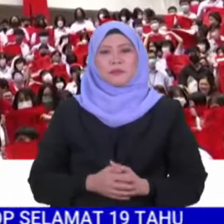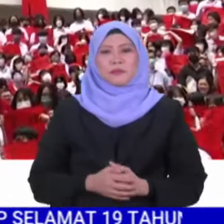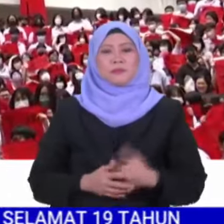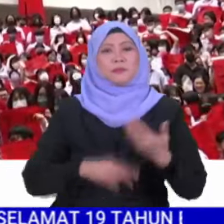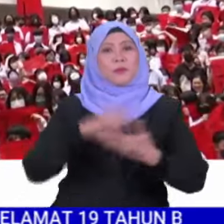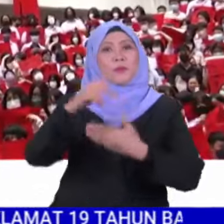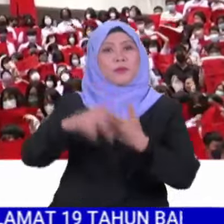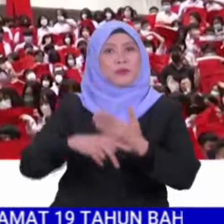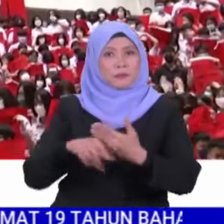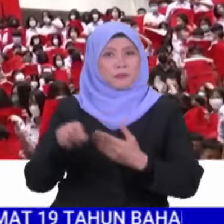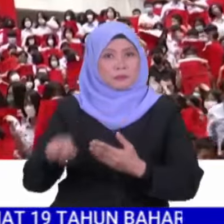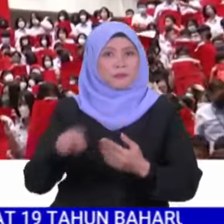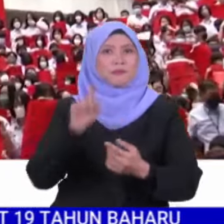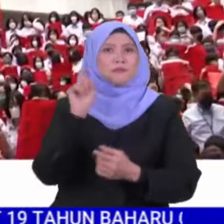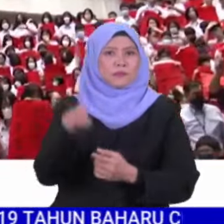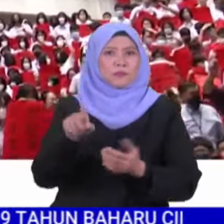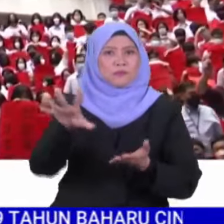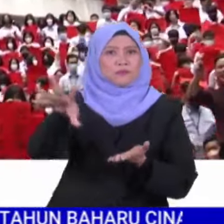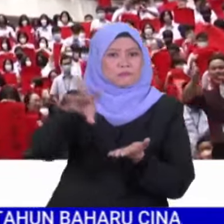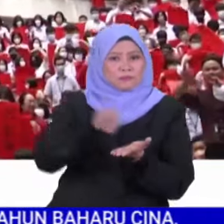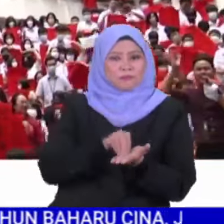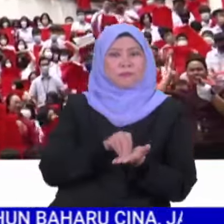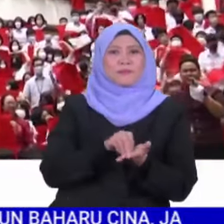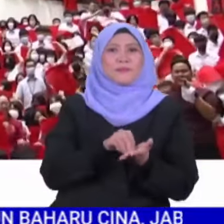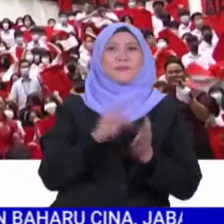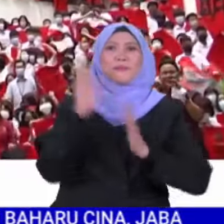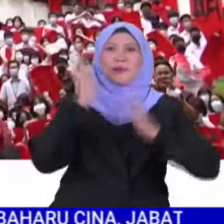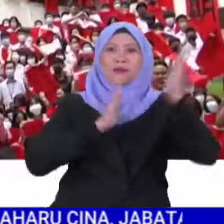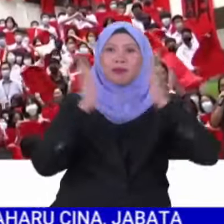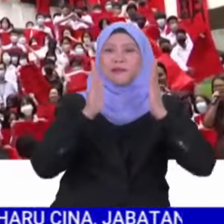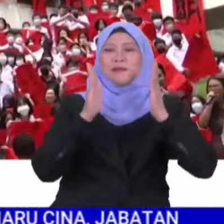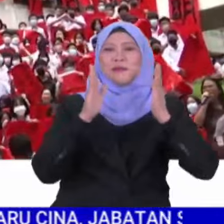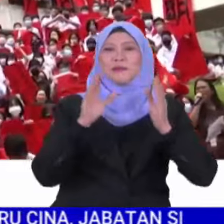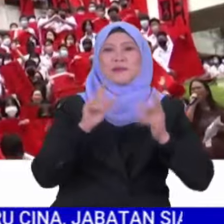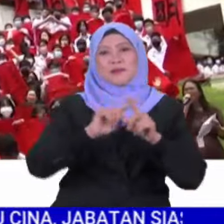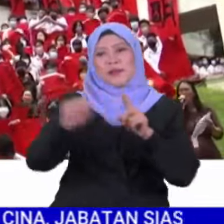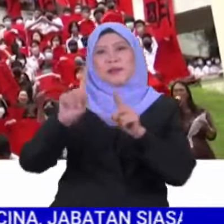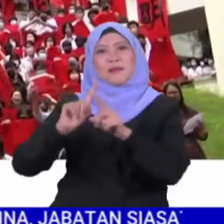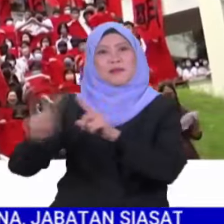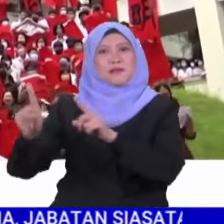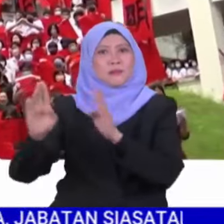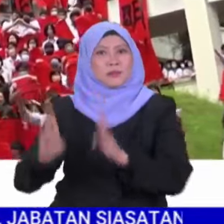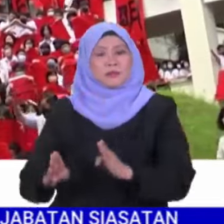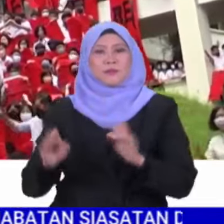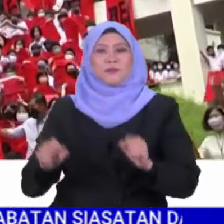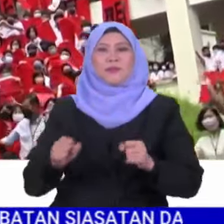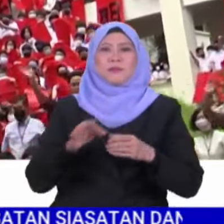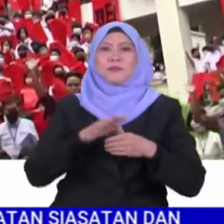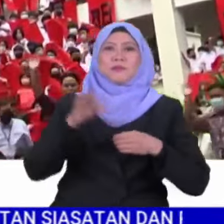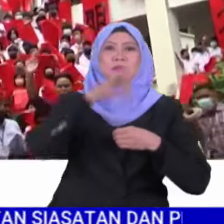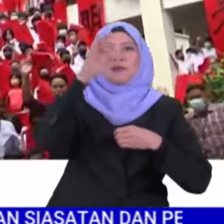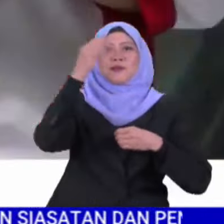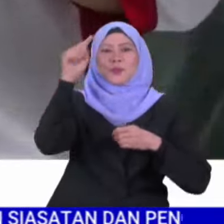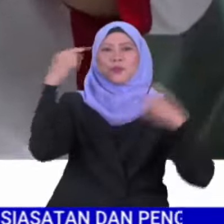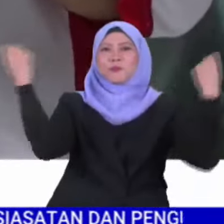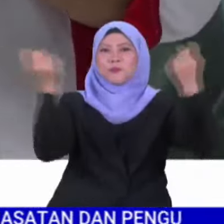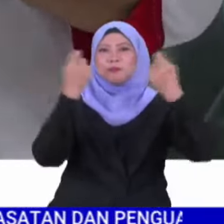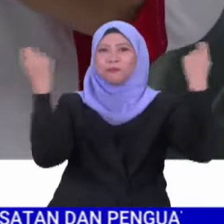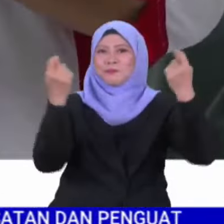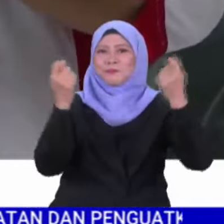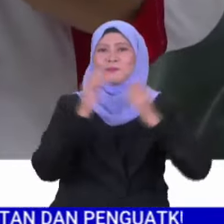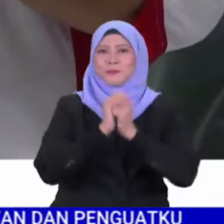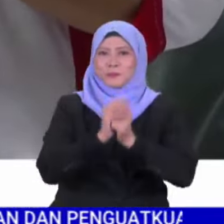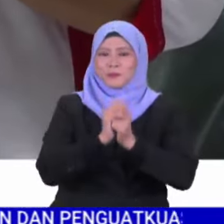Program seumpama ini wajar dicontohi masyarakat Malaysia yang majmuk bagi menyemarakkan sambutan perayaan dalam